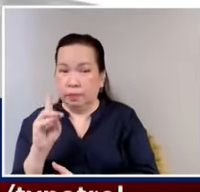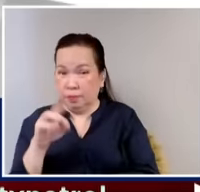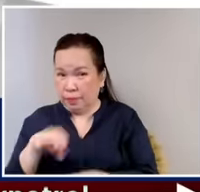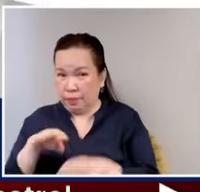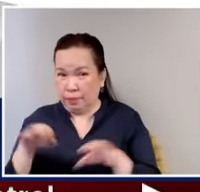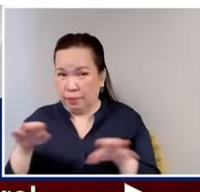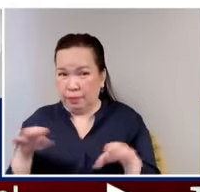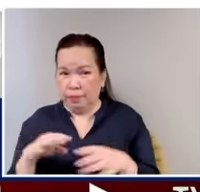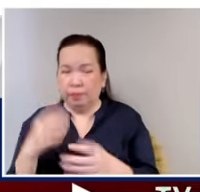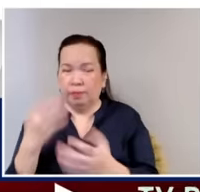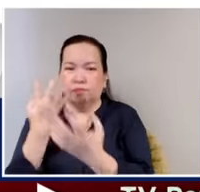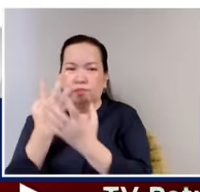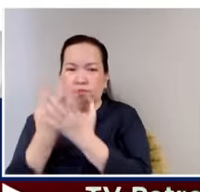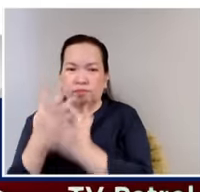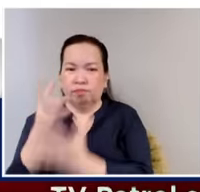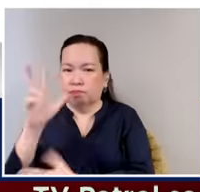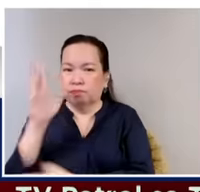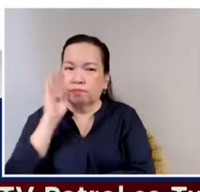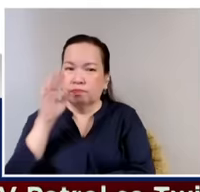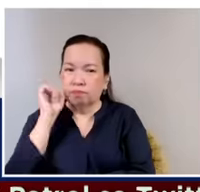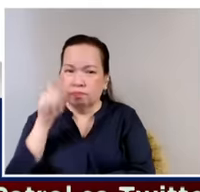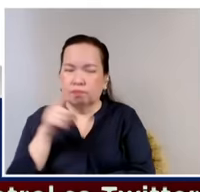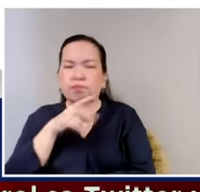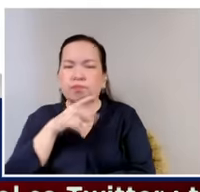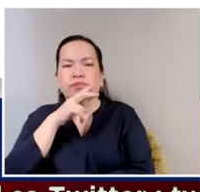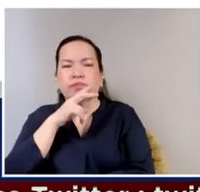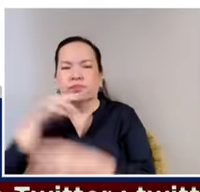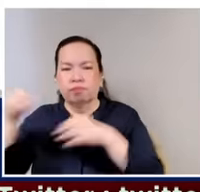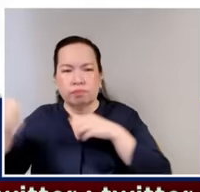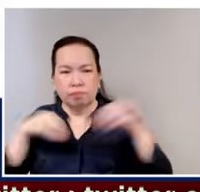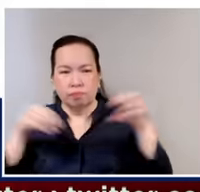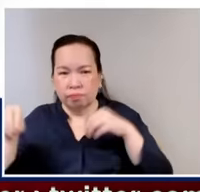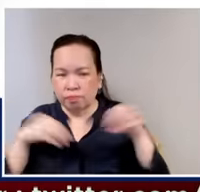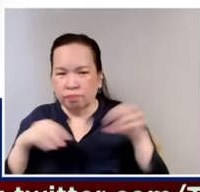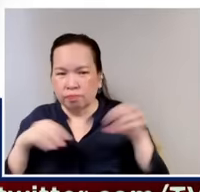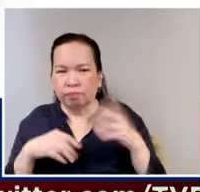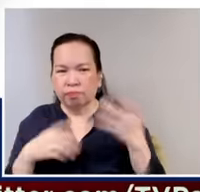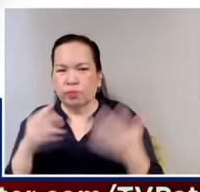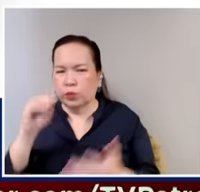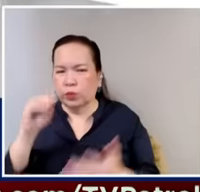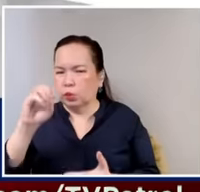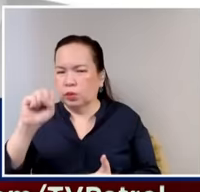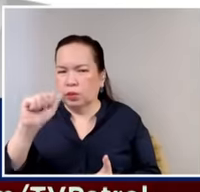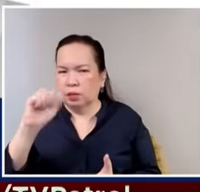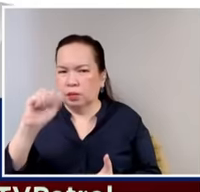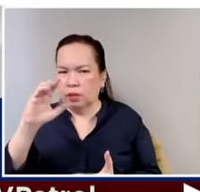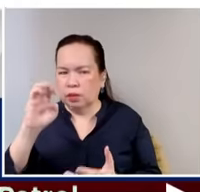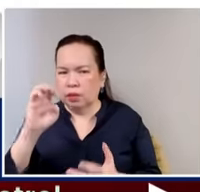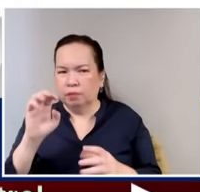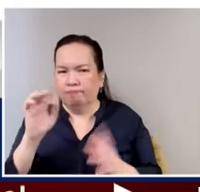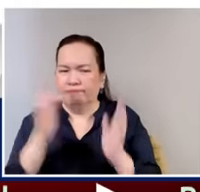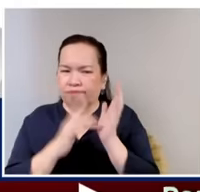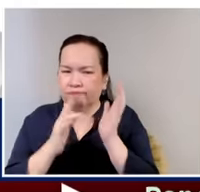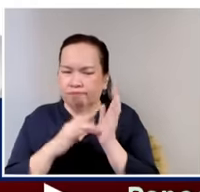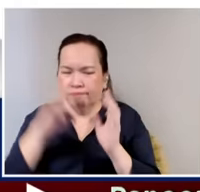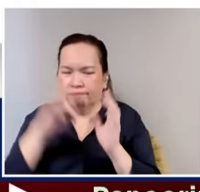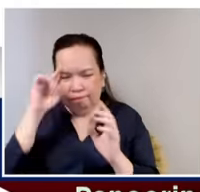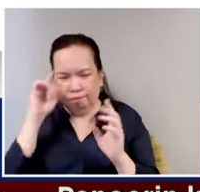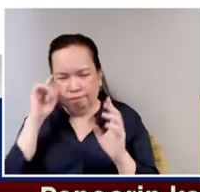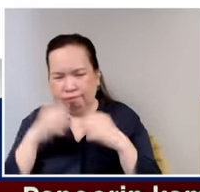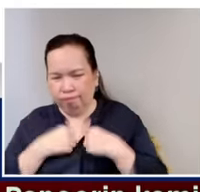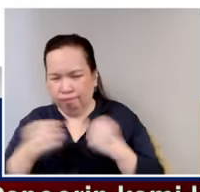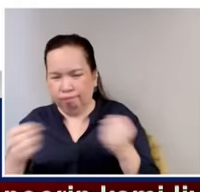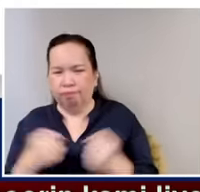ang 3 magkakapatid na suspect sa kasong human trafficking at online sexual abuse. Nico Bawa, ABS-CBN